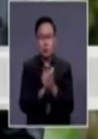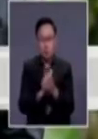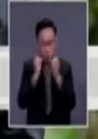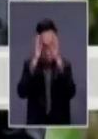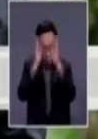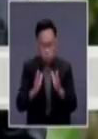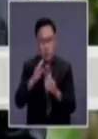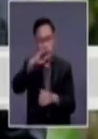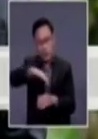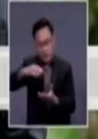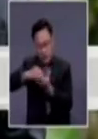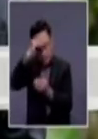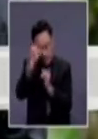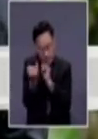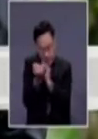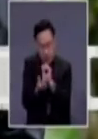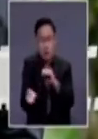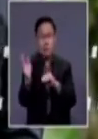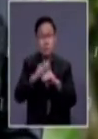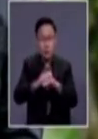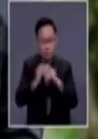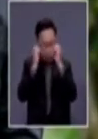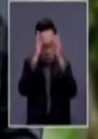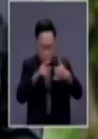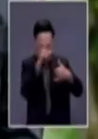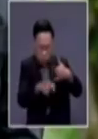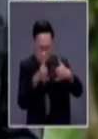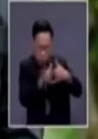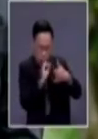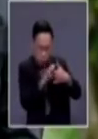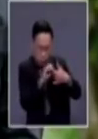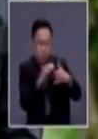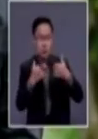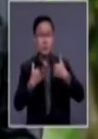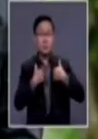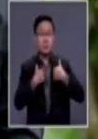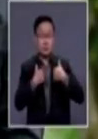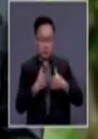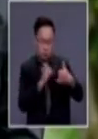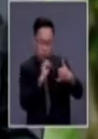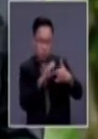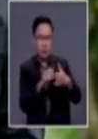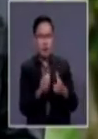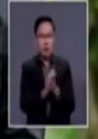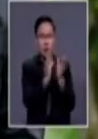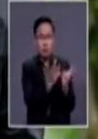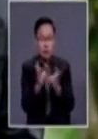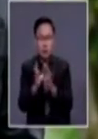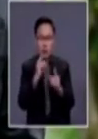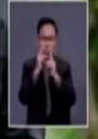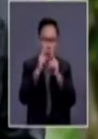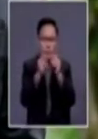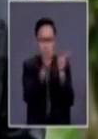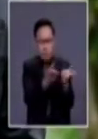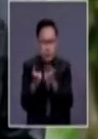ครูได้ดีขึ้นเงี้ยครับเพราะครูเนี่ยจะสอนเด็กตัวต่อตัวแล้วก็จะสอนในลักษณะของรูปแบบของชาวบ้านอะไรเงี้ยครับ